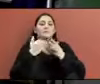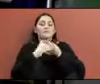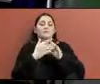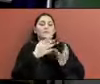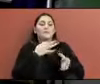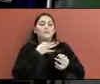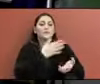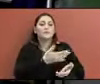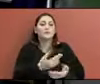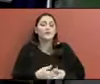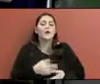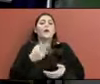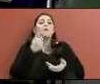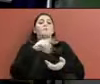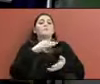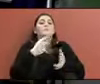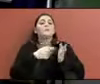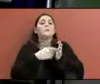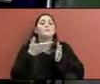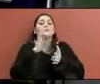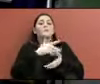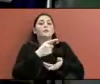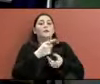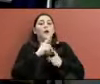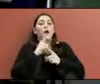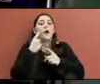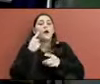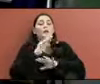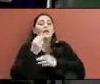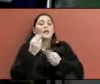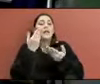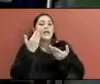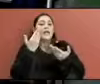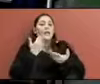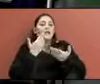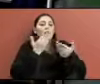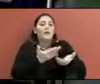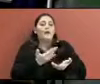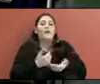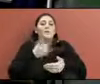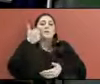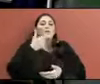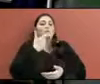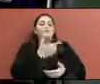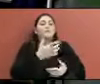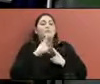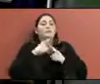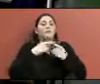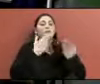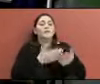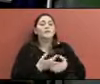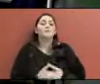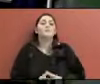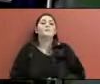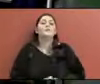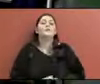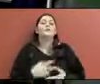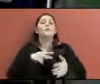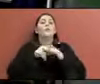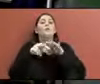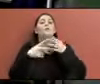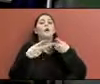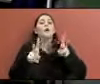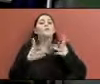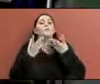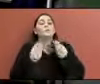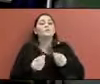hayırlı akşamlar diliyorum demiş. Sinna Bacaksız, iyi yayınlar başkanım demiş. Teşekkür ediyorum abla. İpek Tuna, yolun açık olsun, başarıların daim